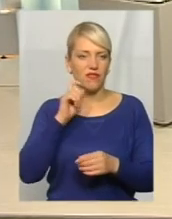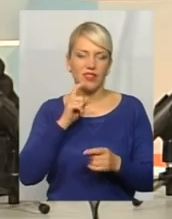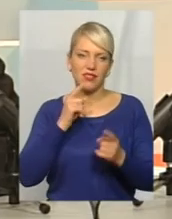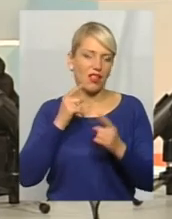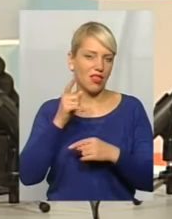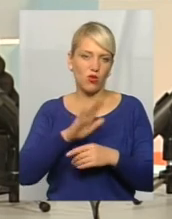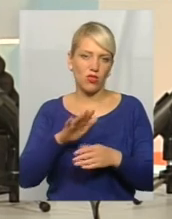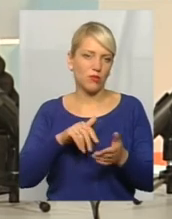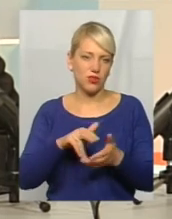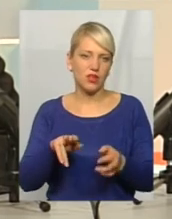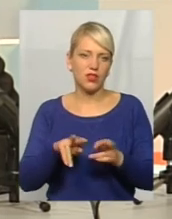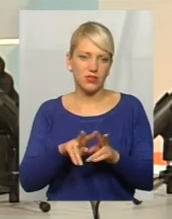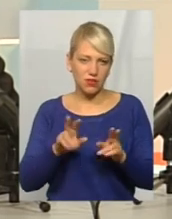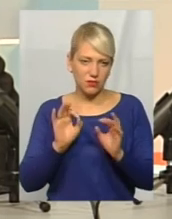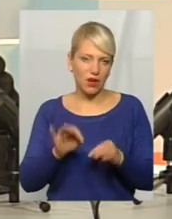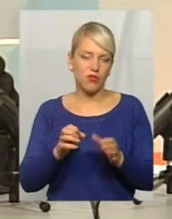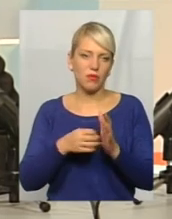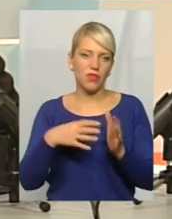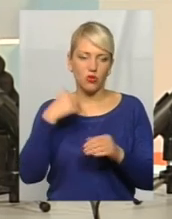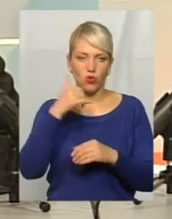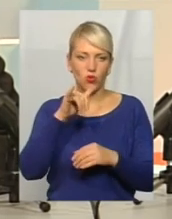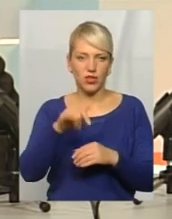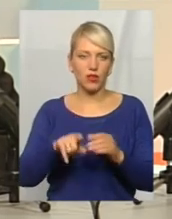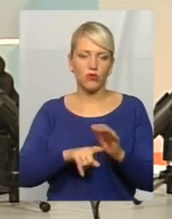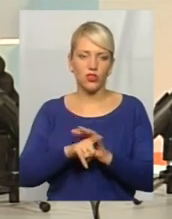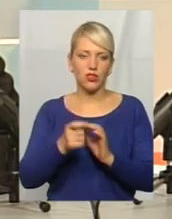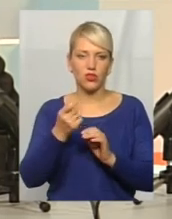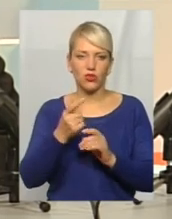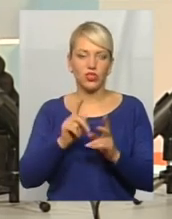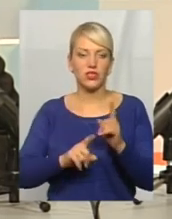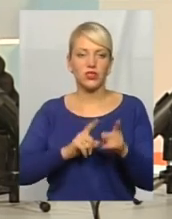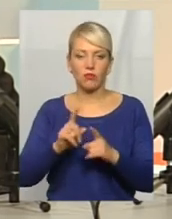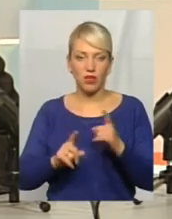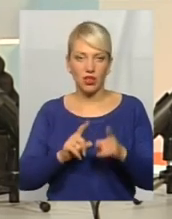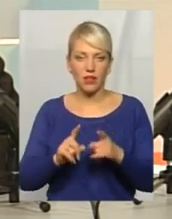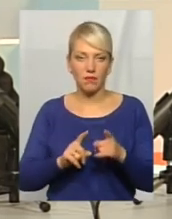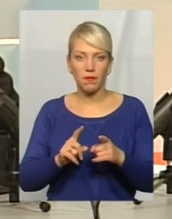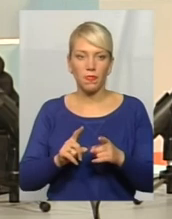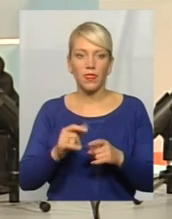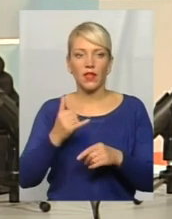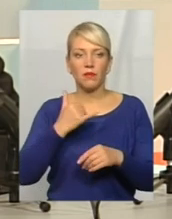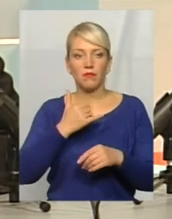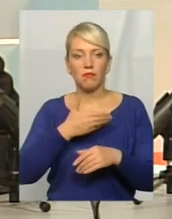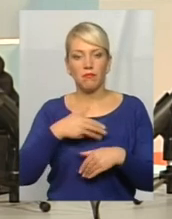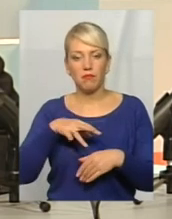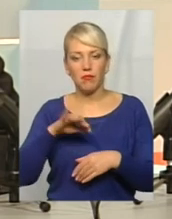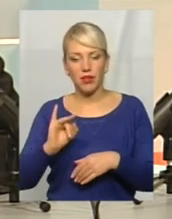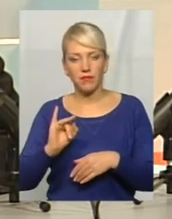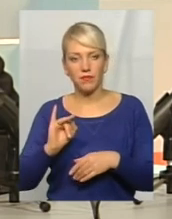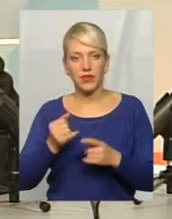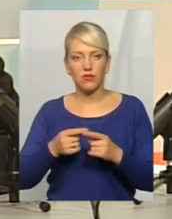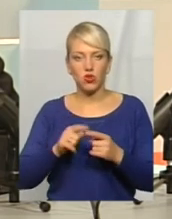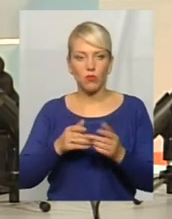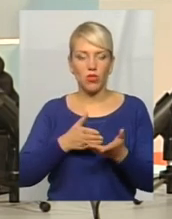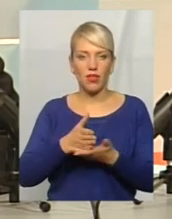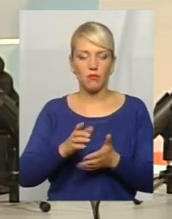нас. Так, насправді з 15-го року у них почалися трішечки зміни. Ми, можна сказати, в цьому